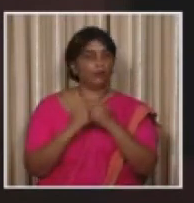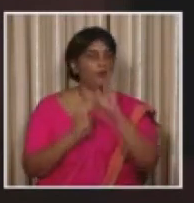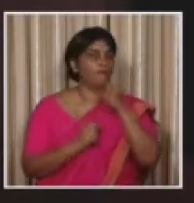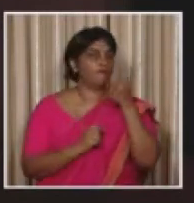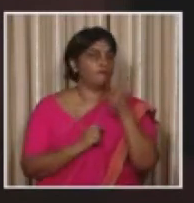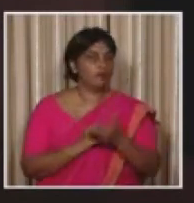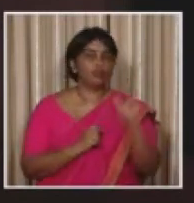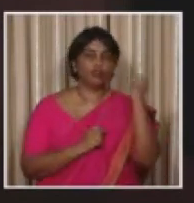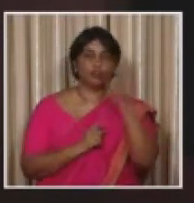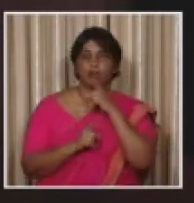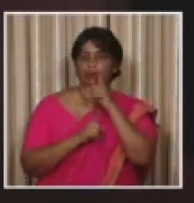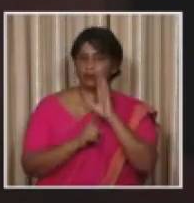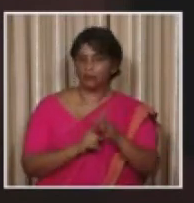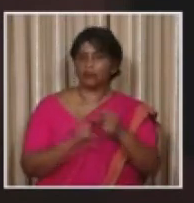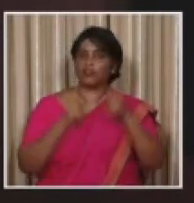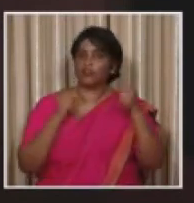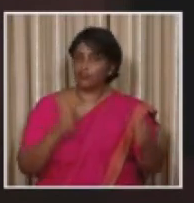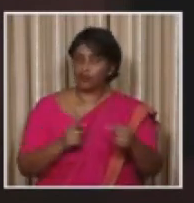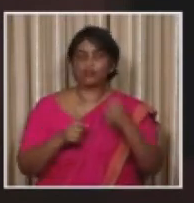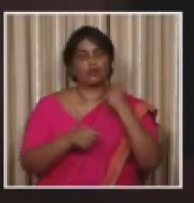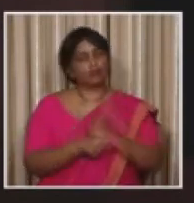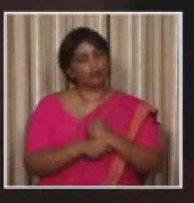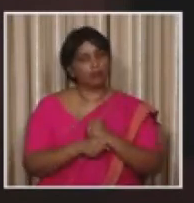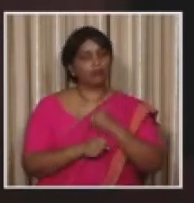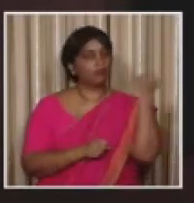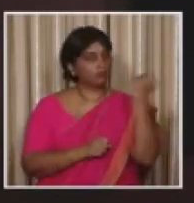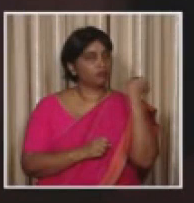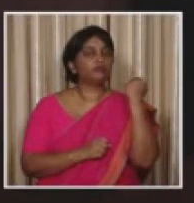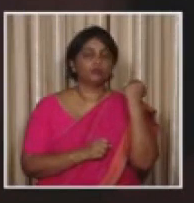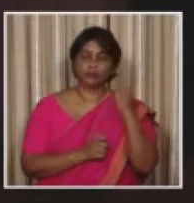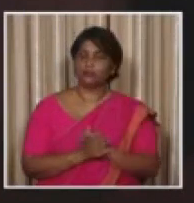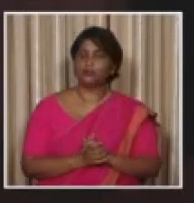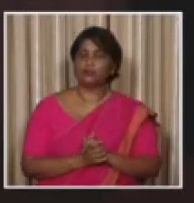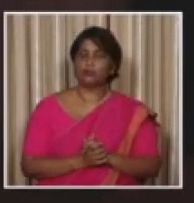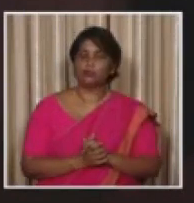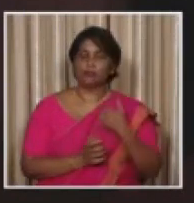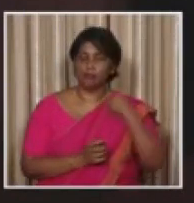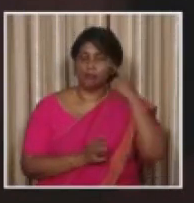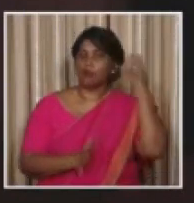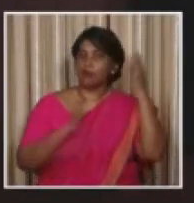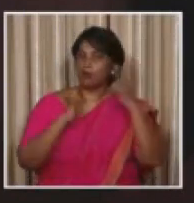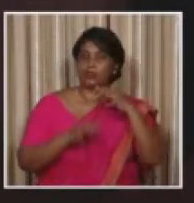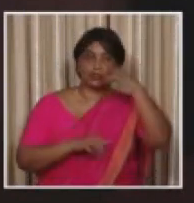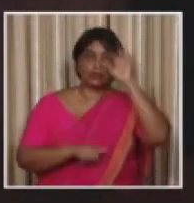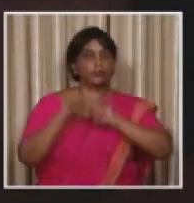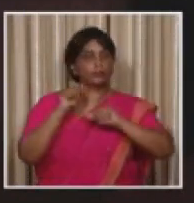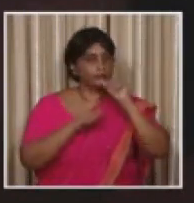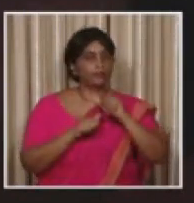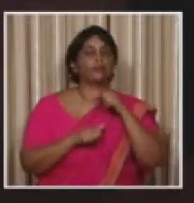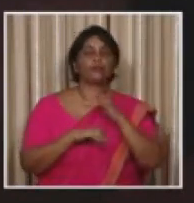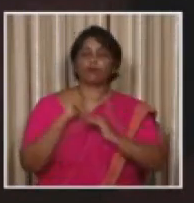වැදගත්කම බොහෝ දෙනා කතා කළා විරුද්ධ පක්ෂයේ තාණ්ඩු පක්ෂයේ කතිකයන් මම හිතනවා ලෝකයේ ආයුර්වේදයේ